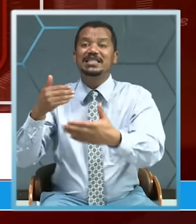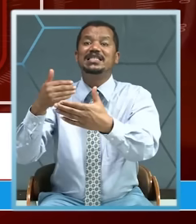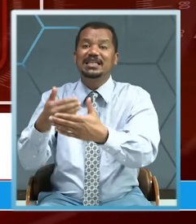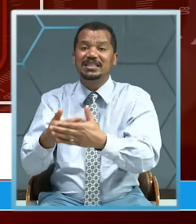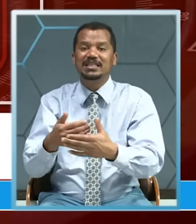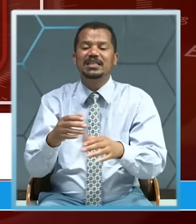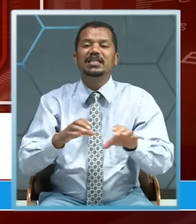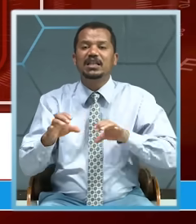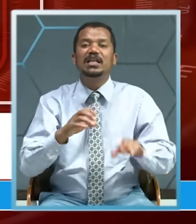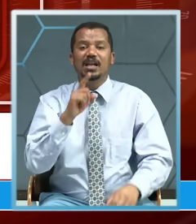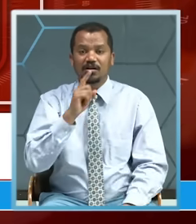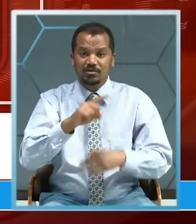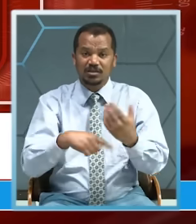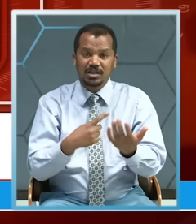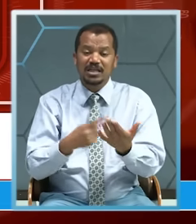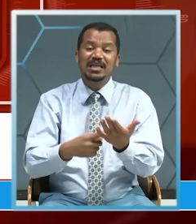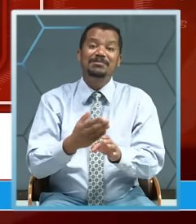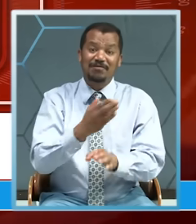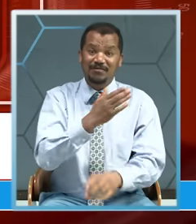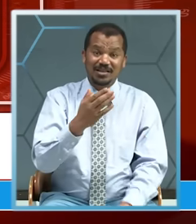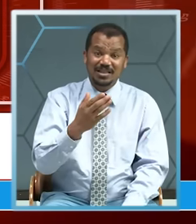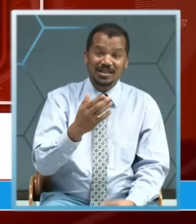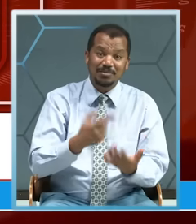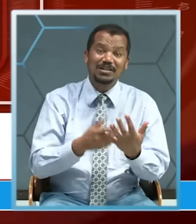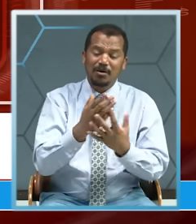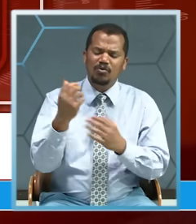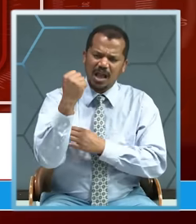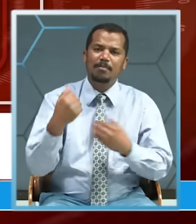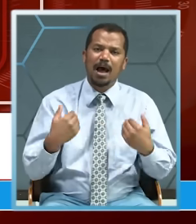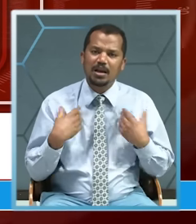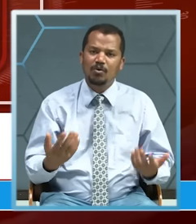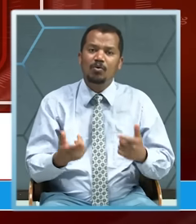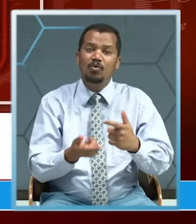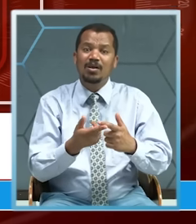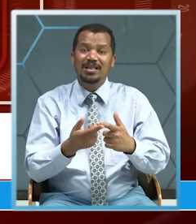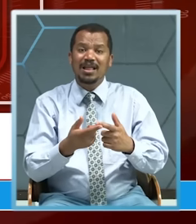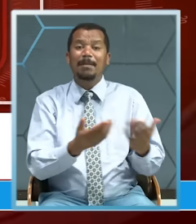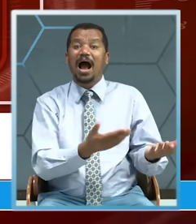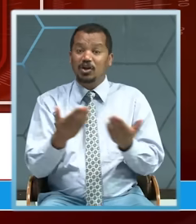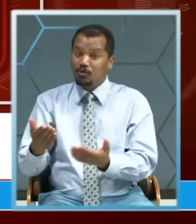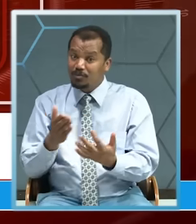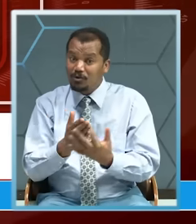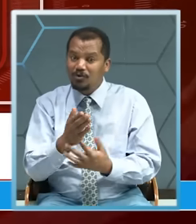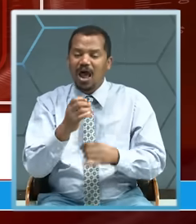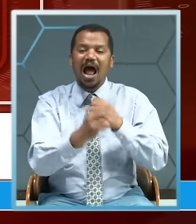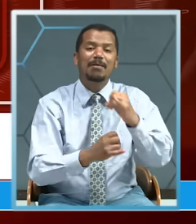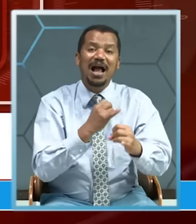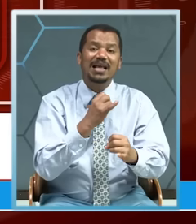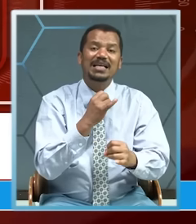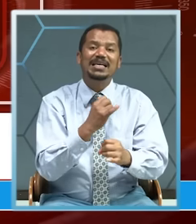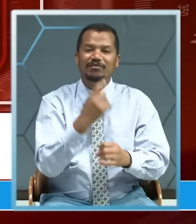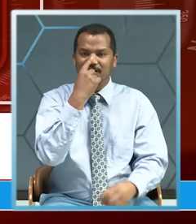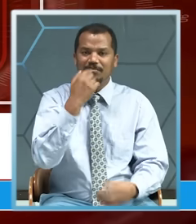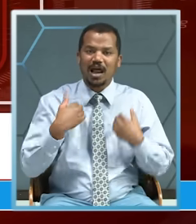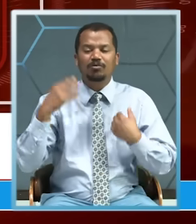ለወገኖቻችን እንዲደርስልን እየተደረገ ነው። ስለዚህ WFP ደግሞ በዚህ በኩል አቅም አለው። ሁለተኛ በአቅርቦት ረገድም ዓለም